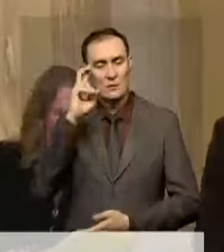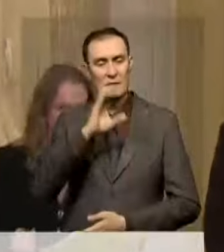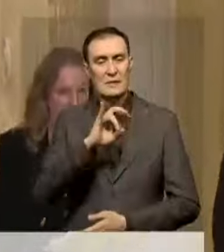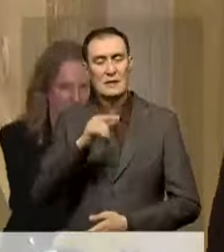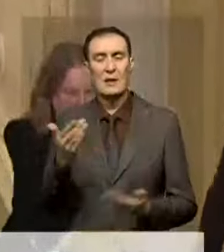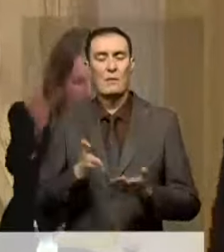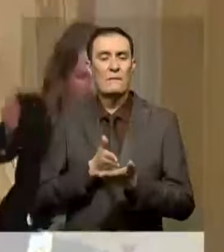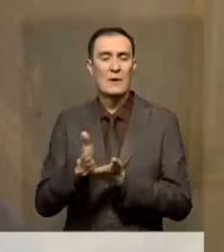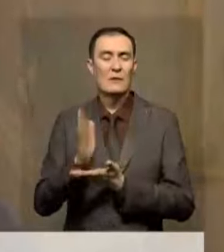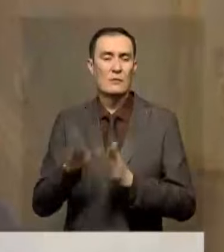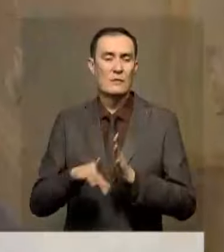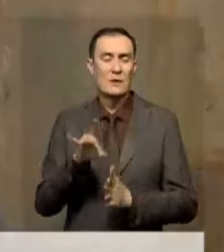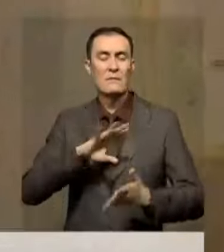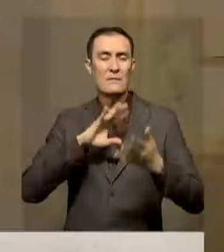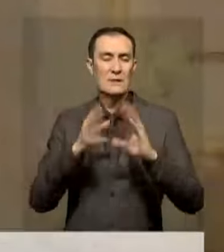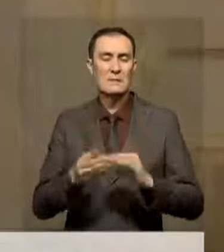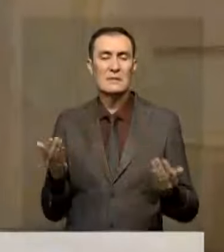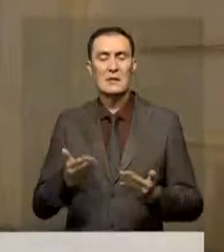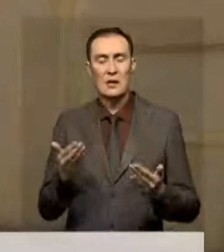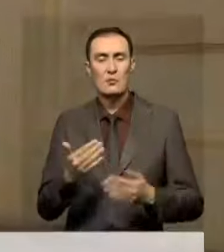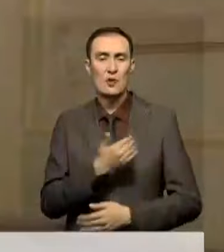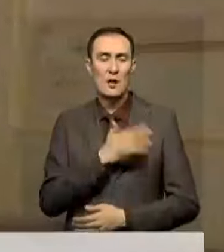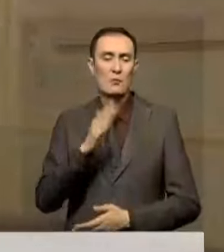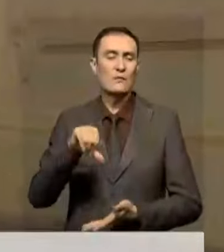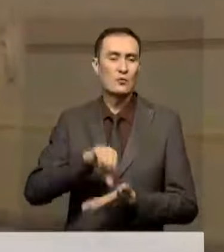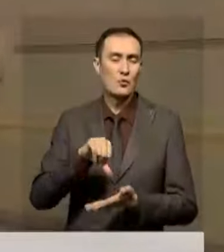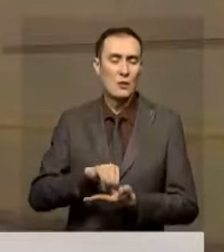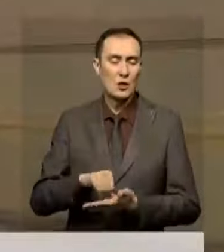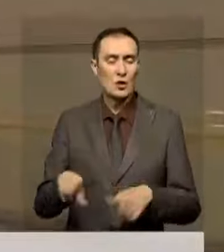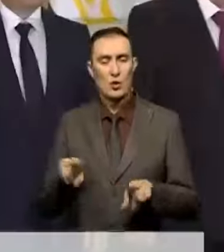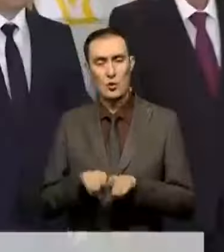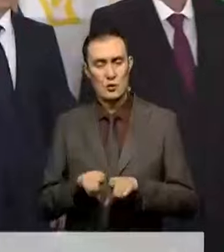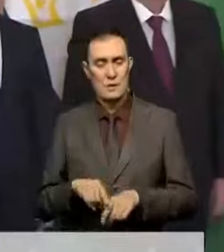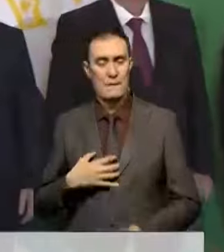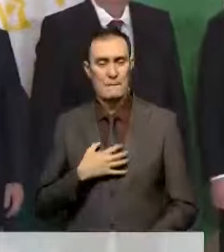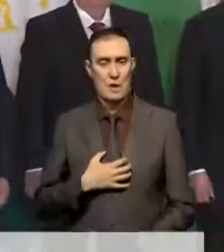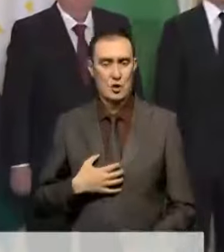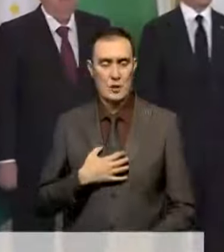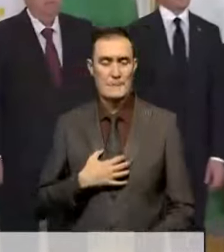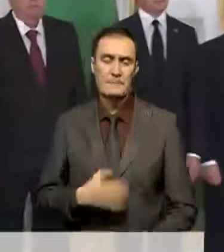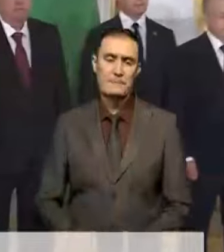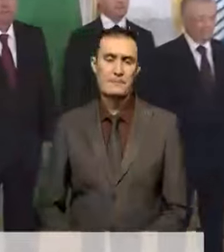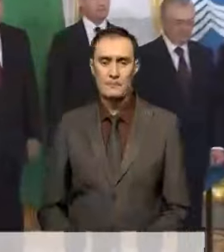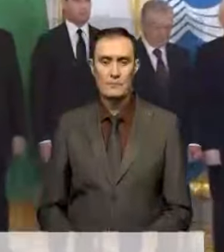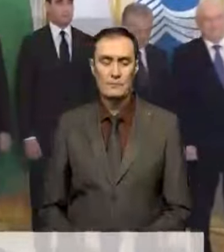вектор развития выберут, да и в целом с каким настроением будут выступать, это тоже важно.